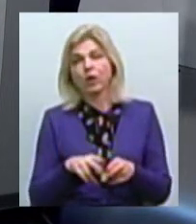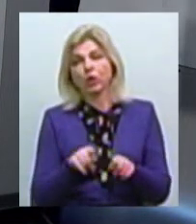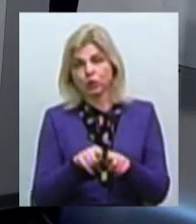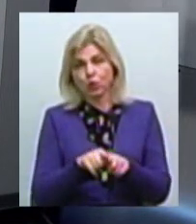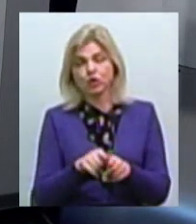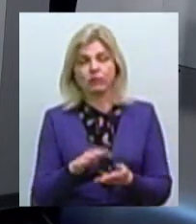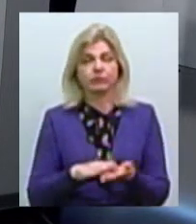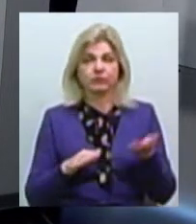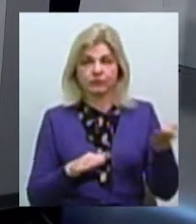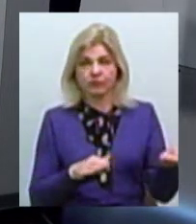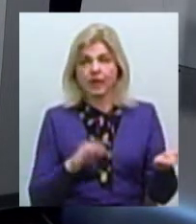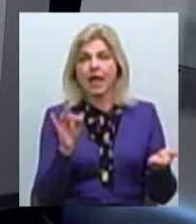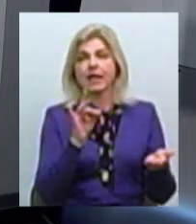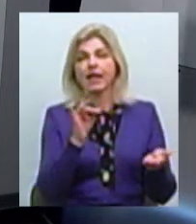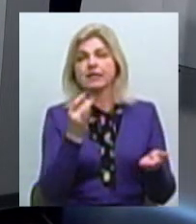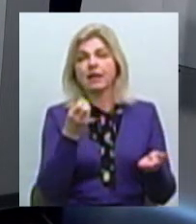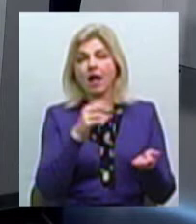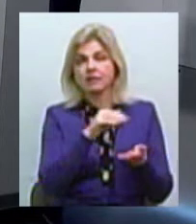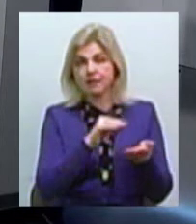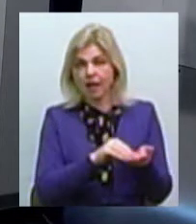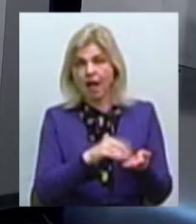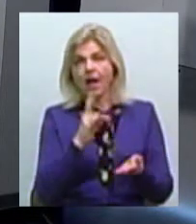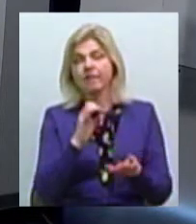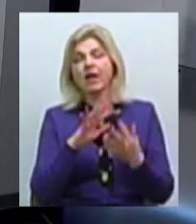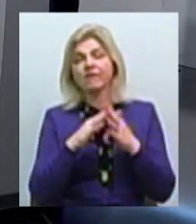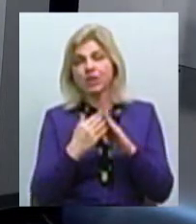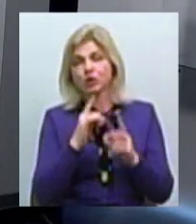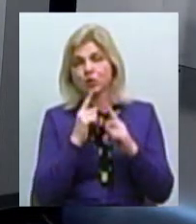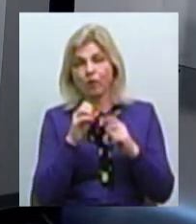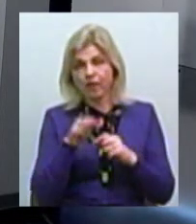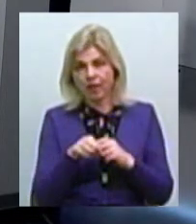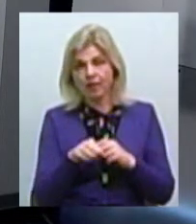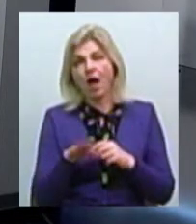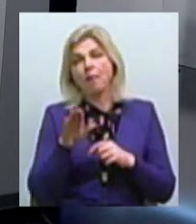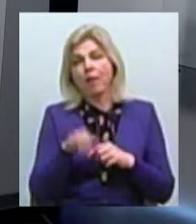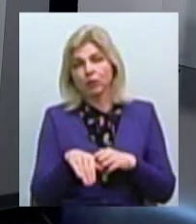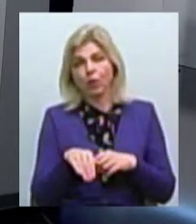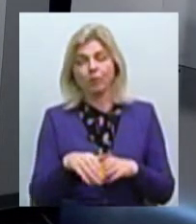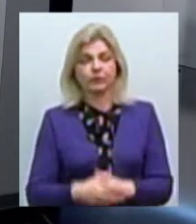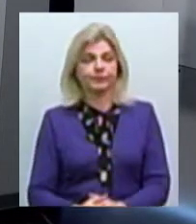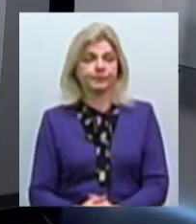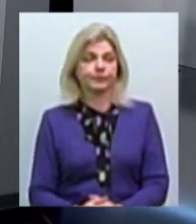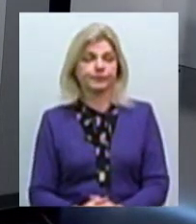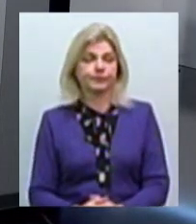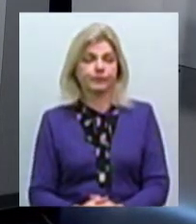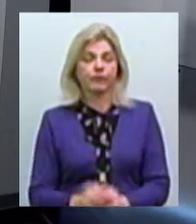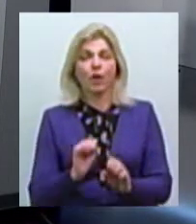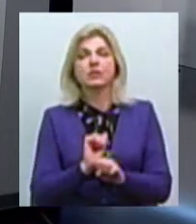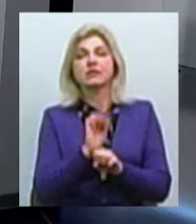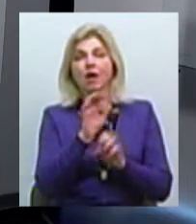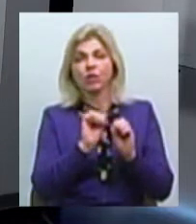регистрацию когда-то в сельсовет потом был этап когда подавалась в отдел земельных